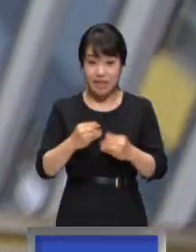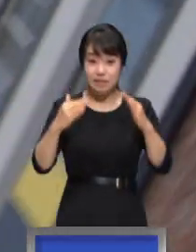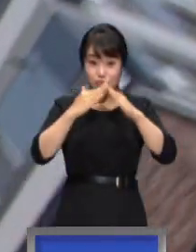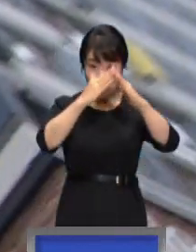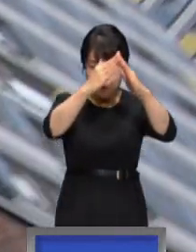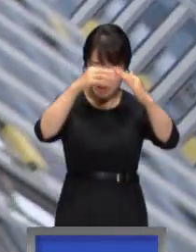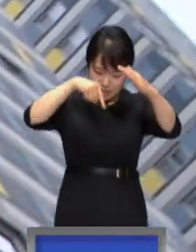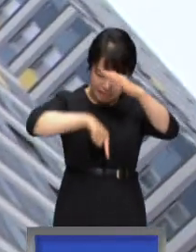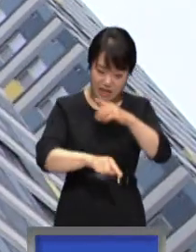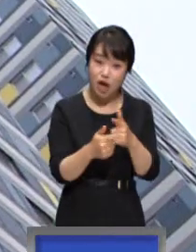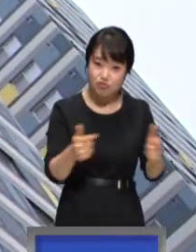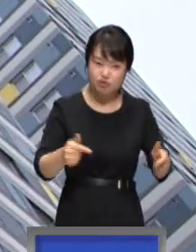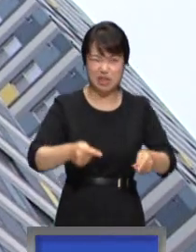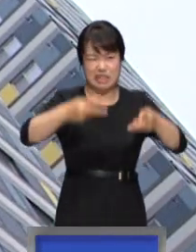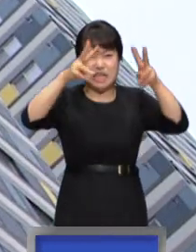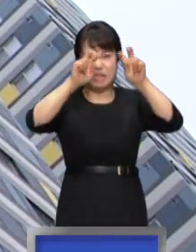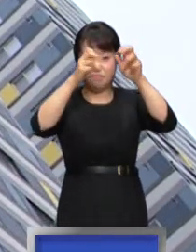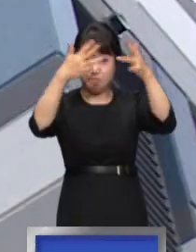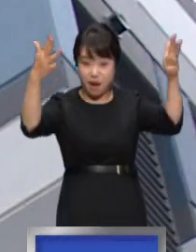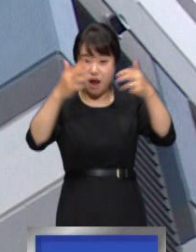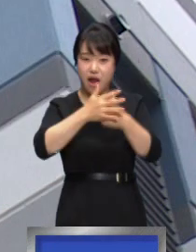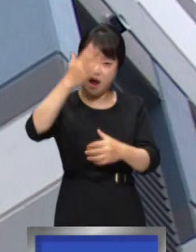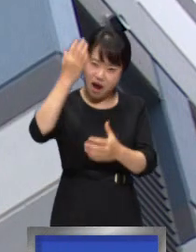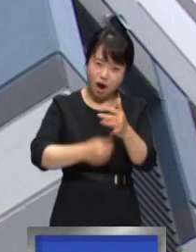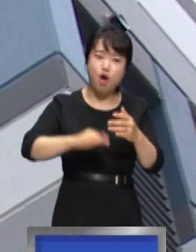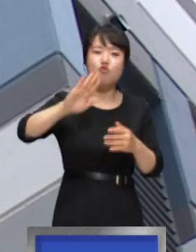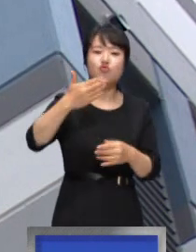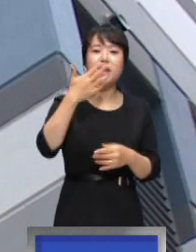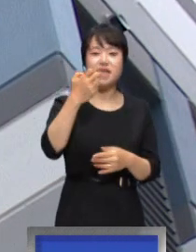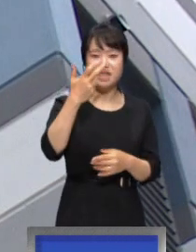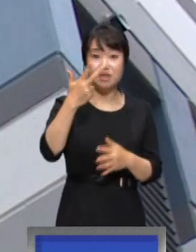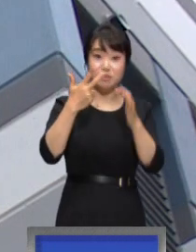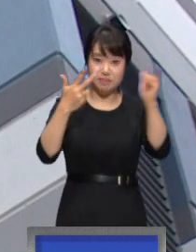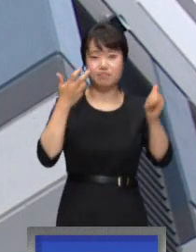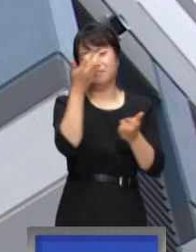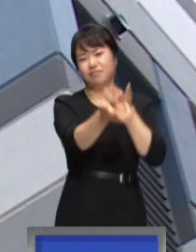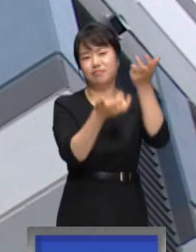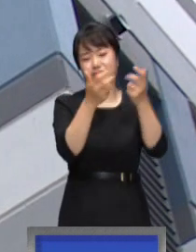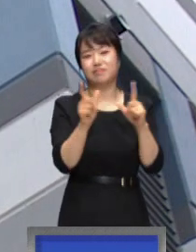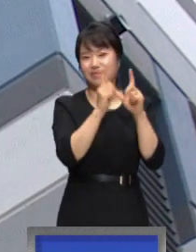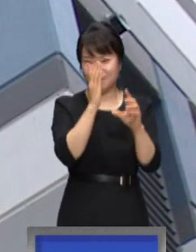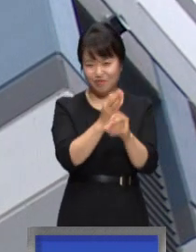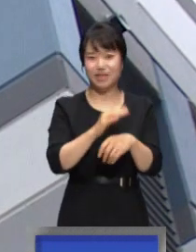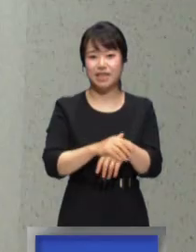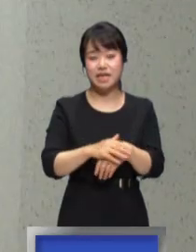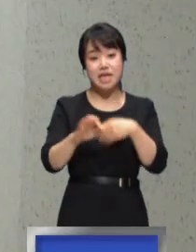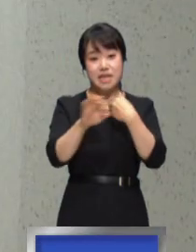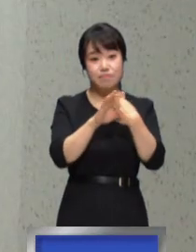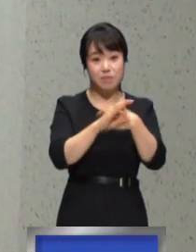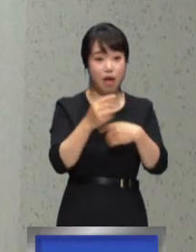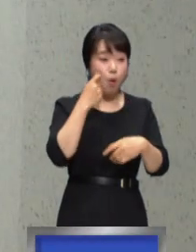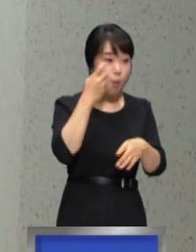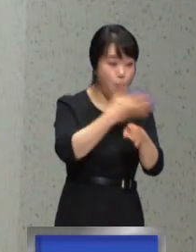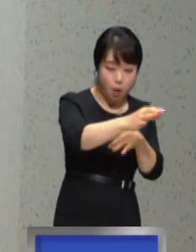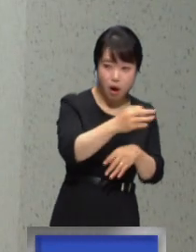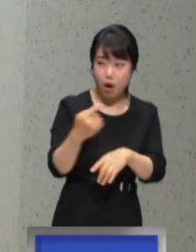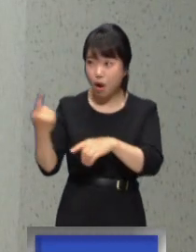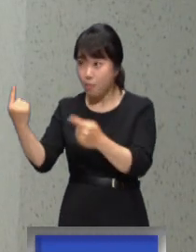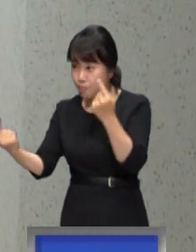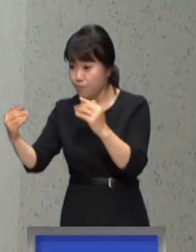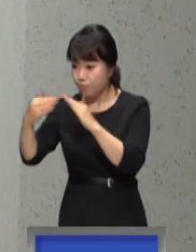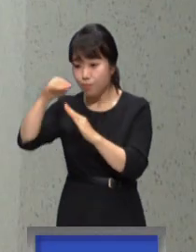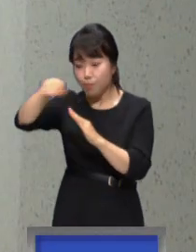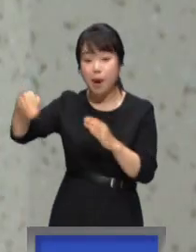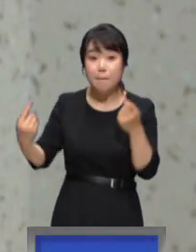지하 6층, 지상 28층으로 총 977세대 규모입니다. 임대료가 주변 시세 30에서